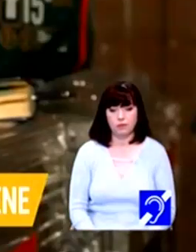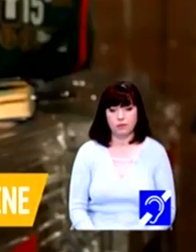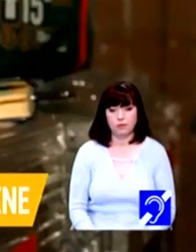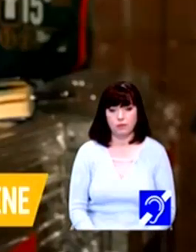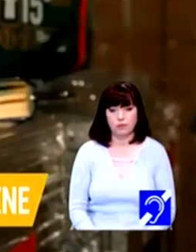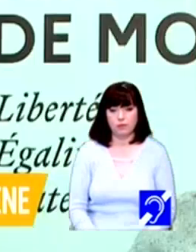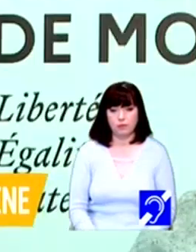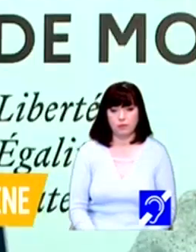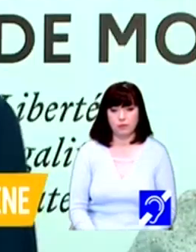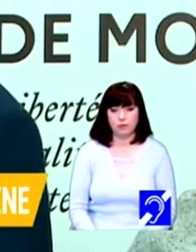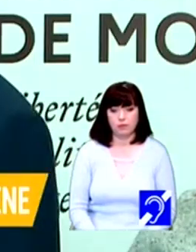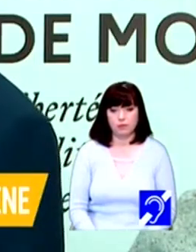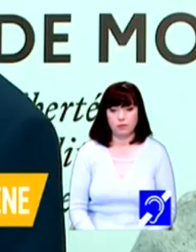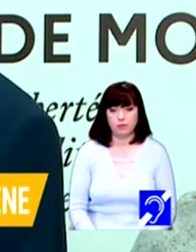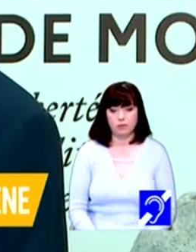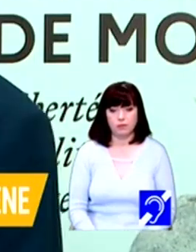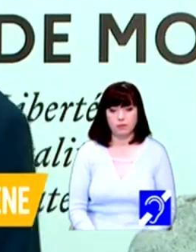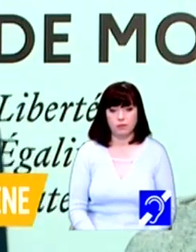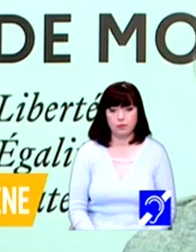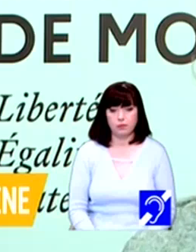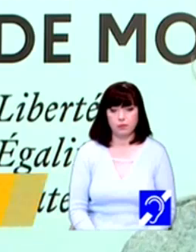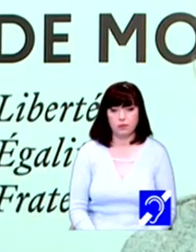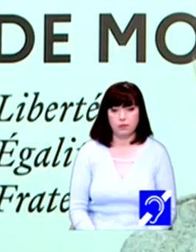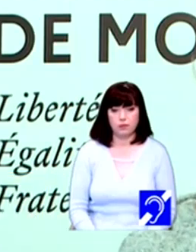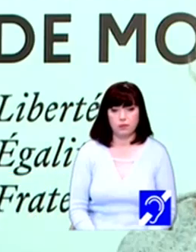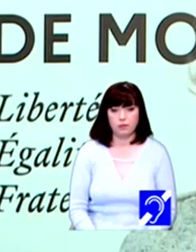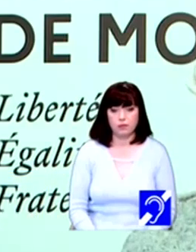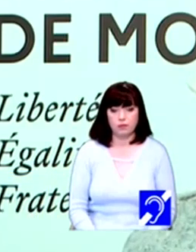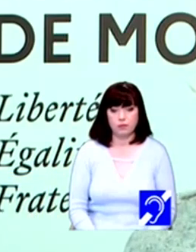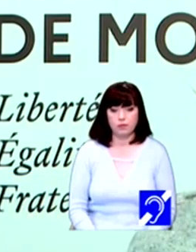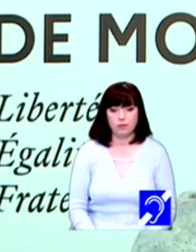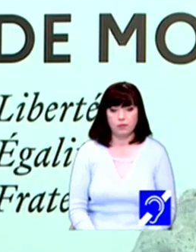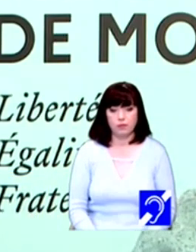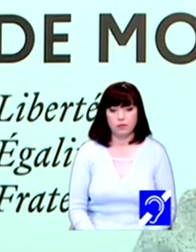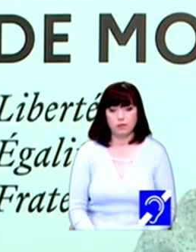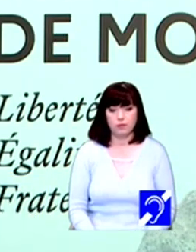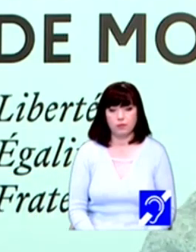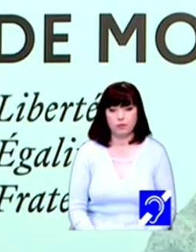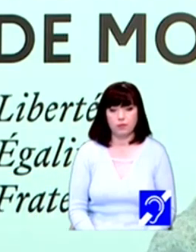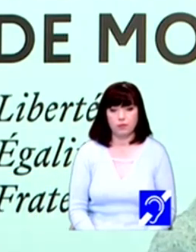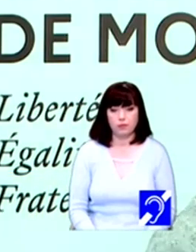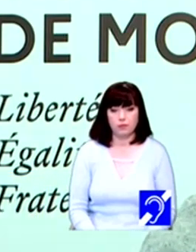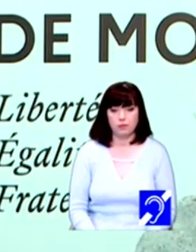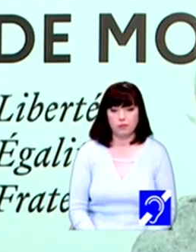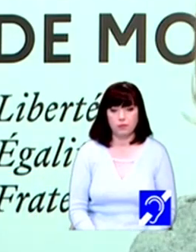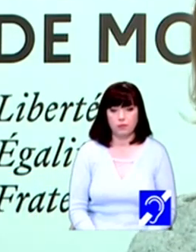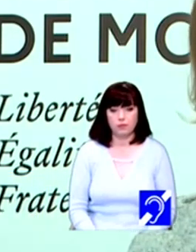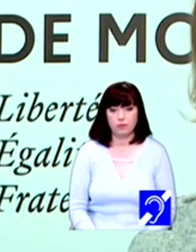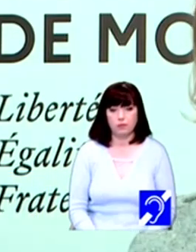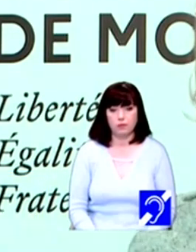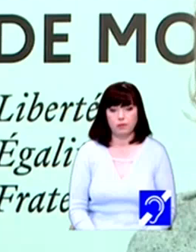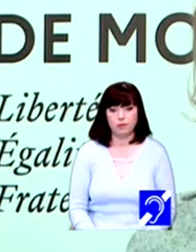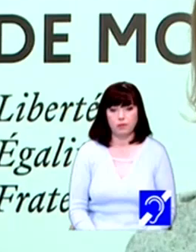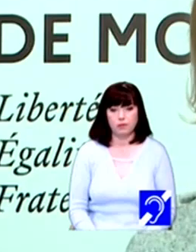support you more. Have received in the Republic of Moldova tells us something about the warmth, about the quality of